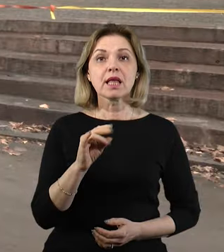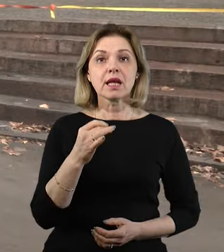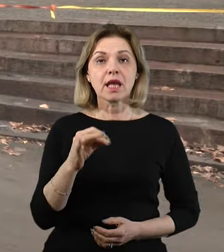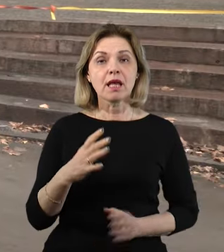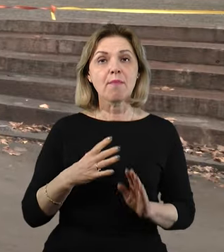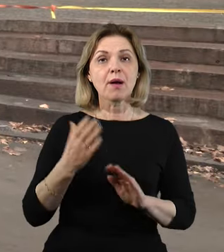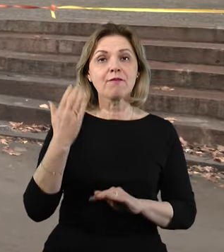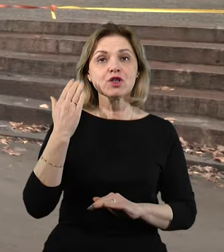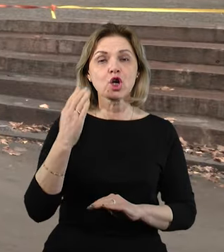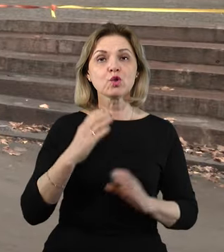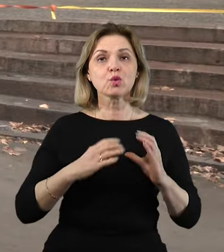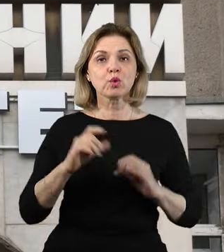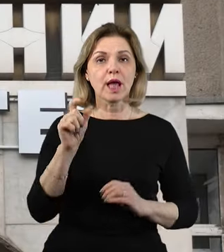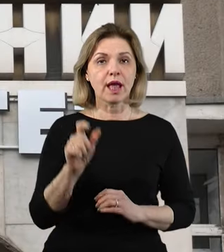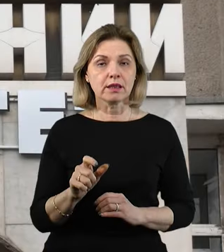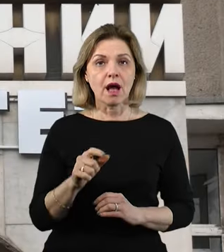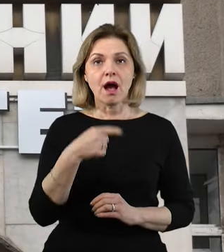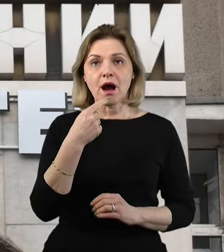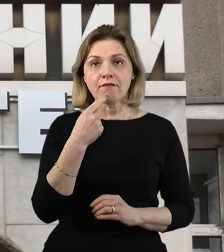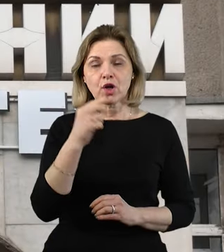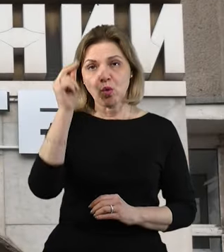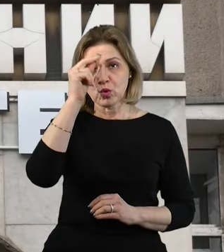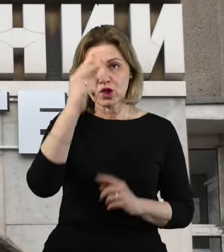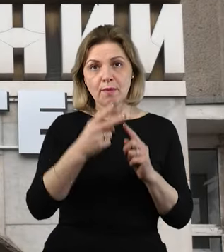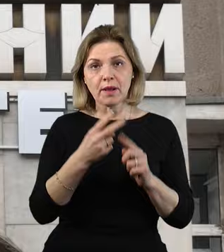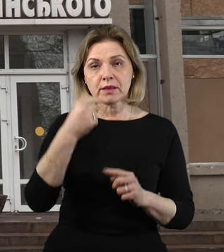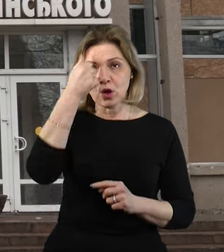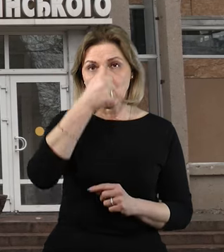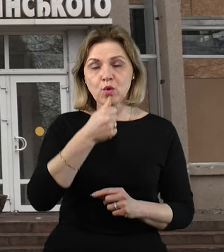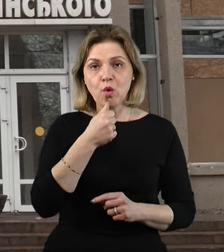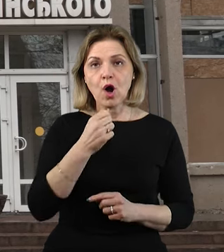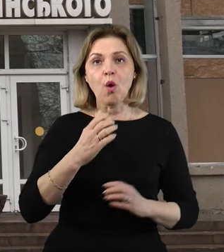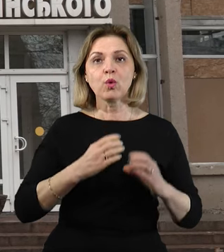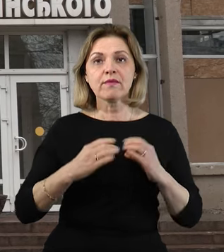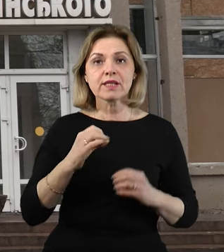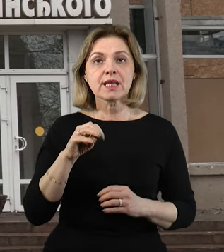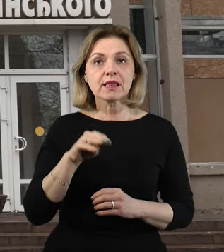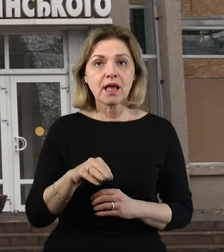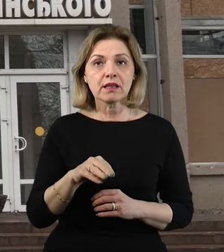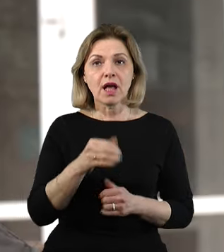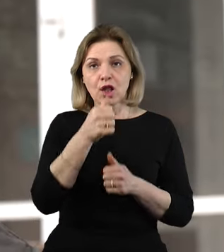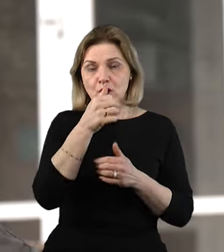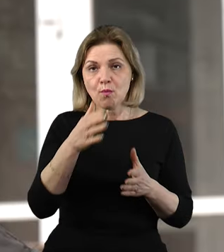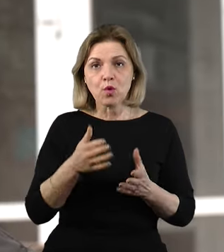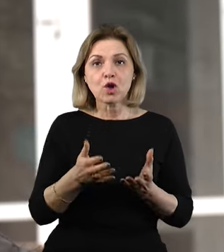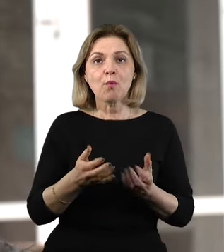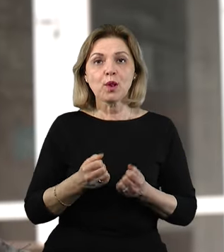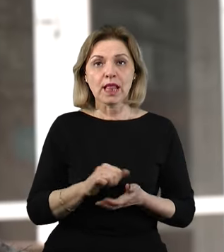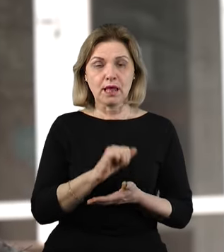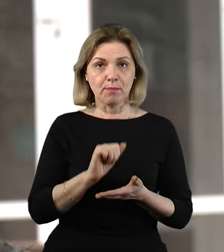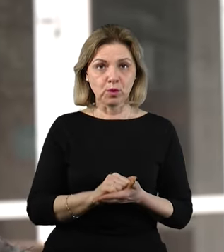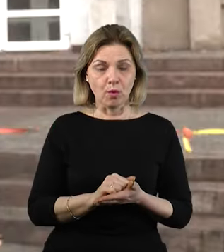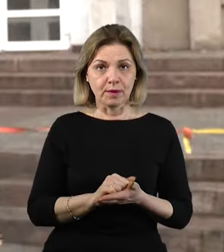Андрій Кудін – колишній студент-історик. Каже, провчившись півтора року в Миколаївському національному університеті імені Василя Сухомлинського, не може